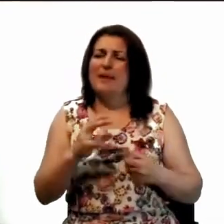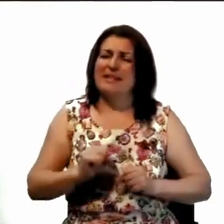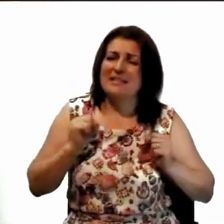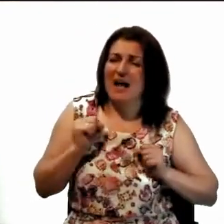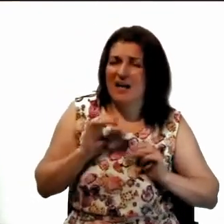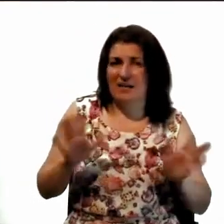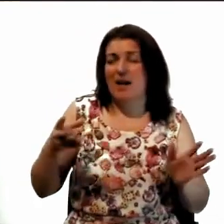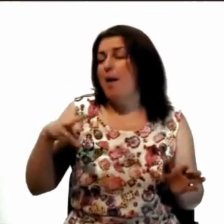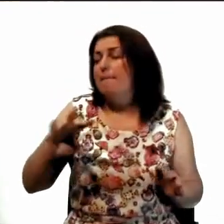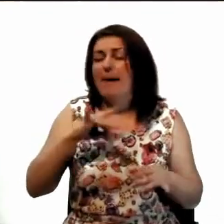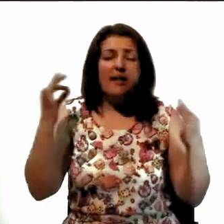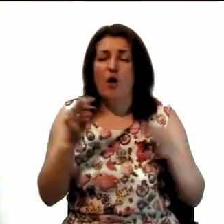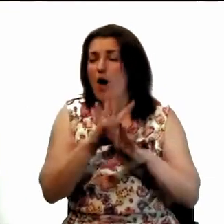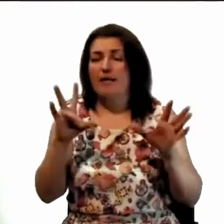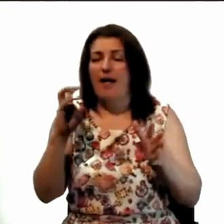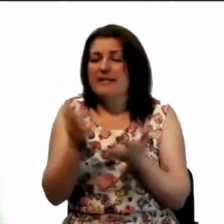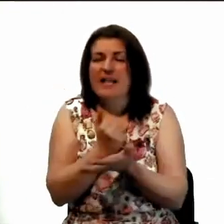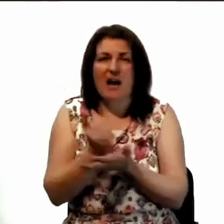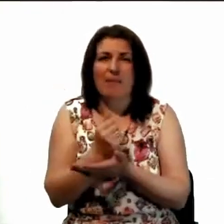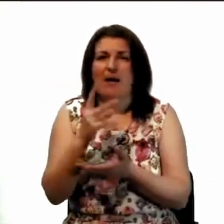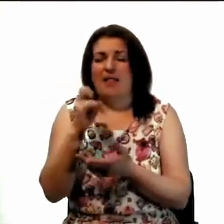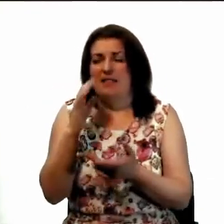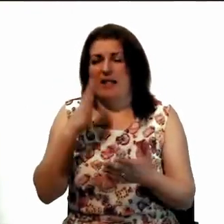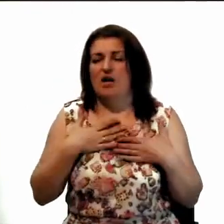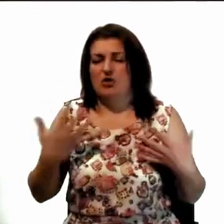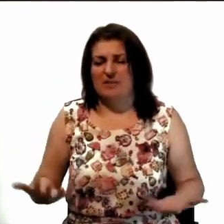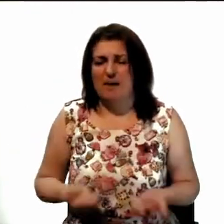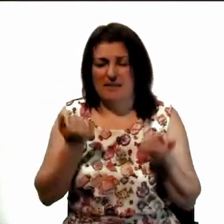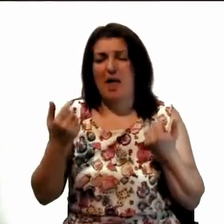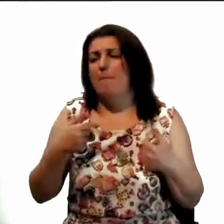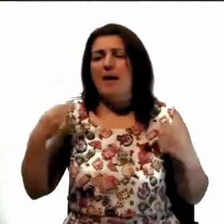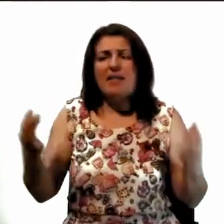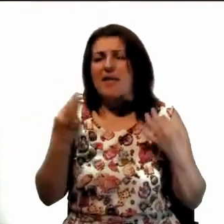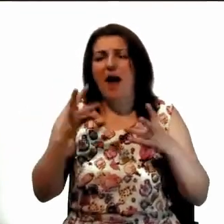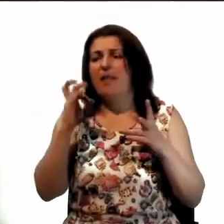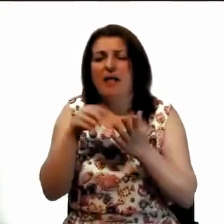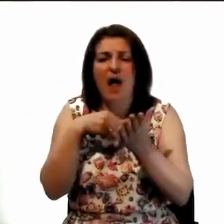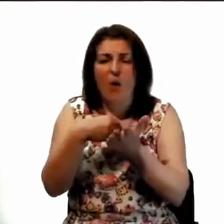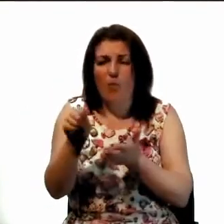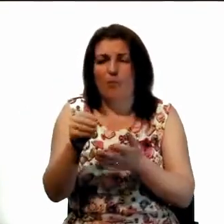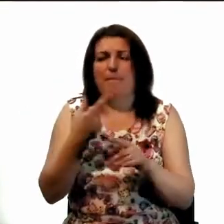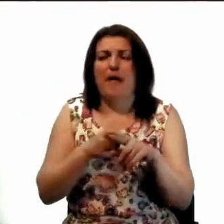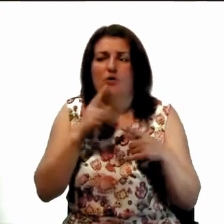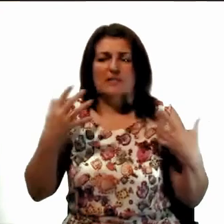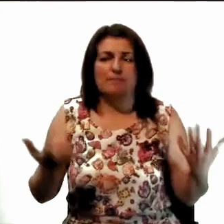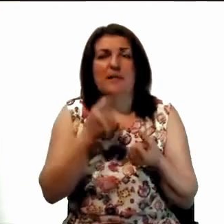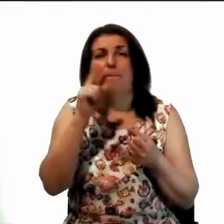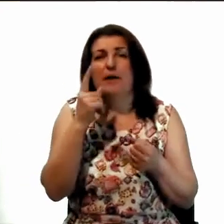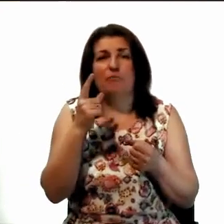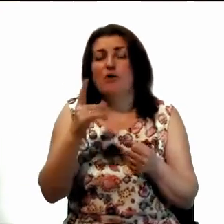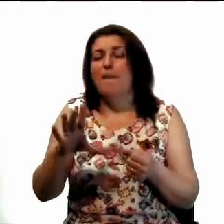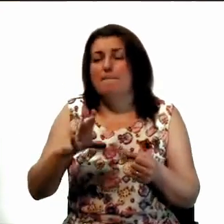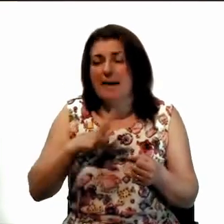старались, мы никогда не заработаем наше спасение, мы никогда не окупим это спасение, потому что